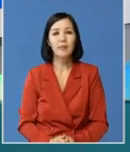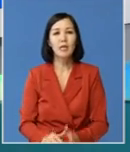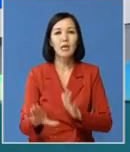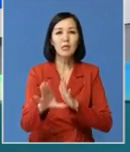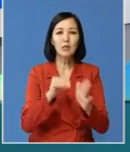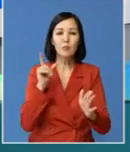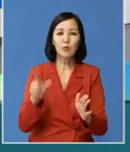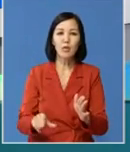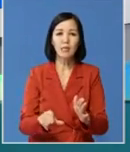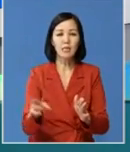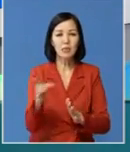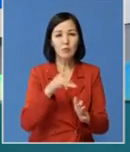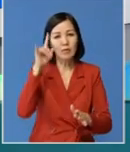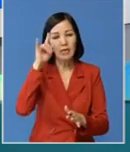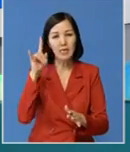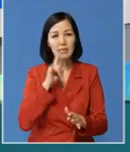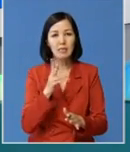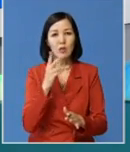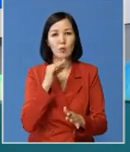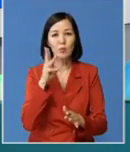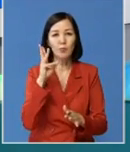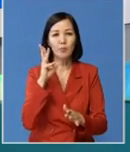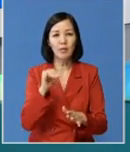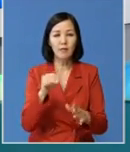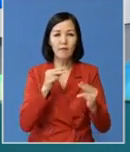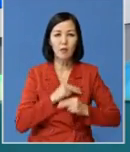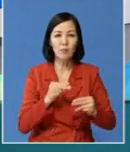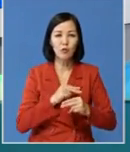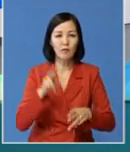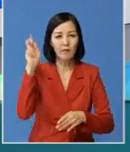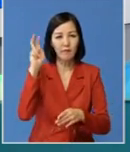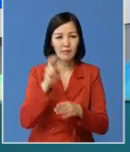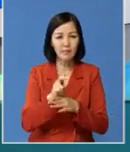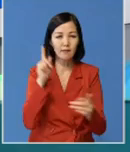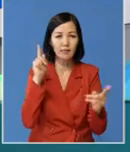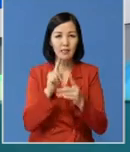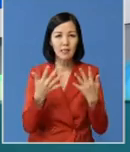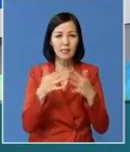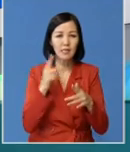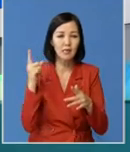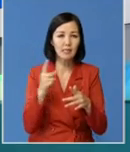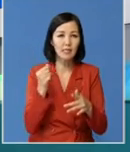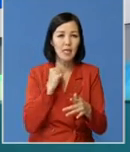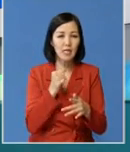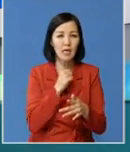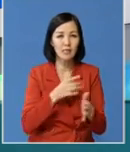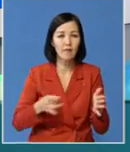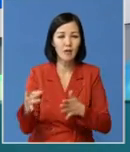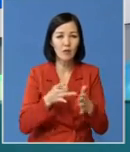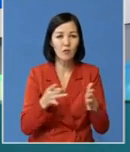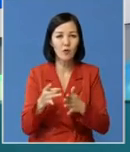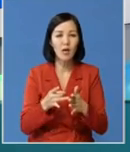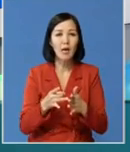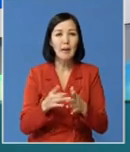Депутат Мажилиса парламента Республики Казахстан Серик Умбетов в рамках рабочего визита встретился с сельхозниками Талгарского района.